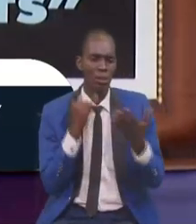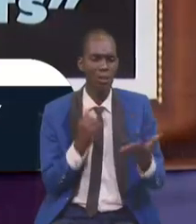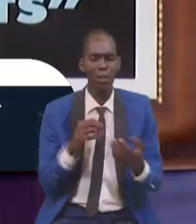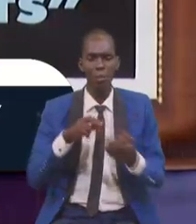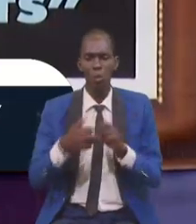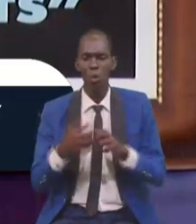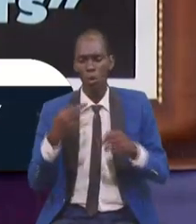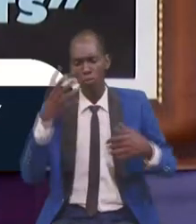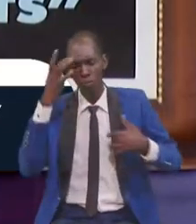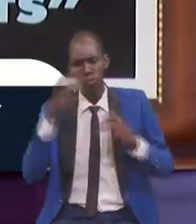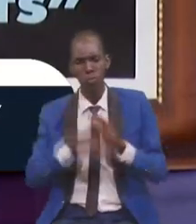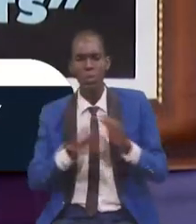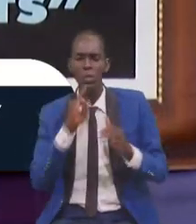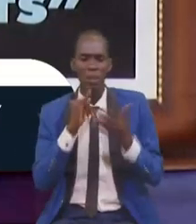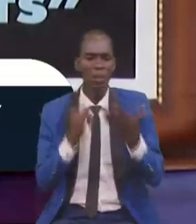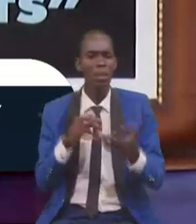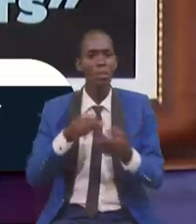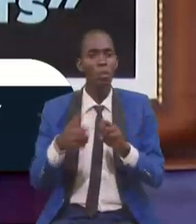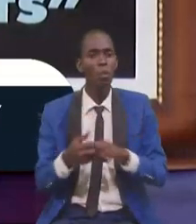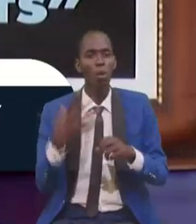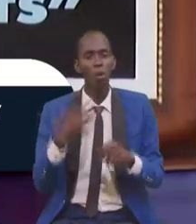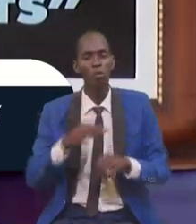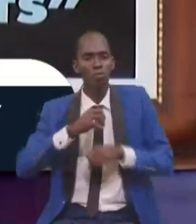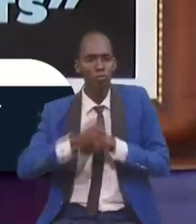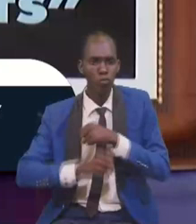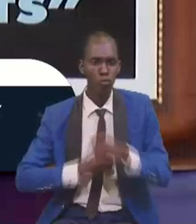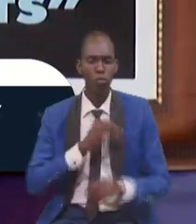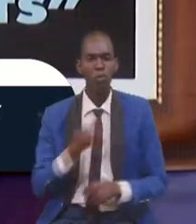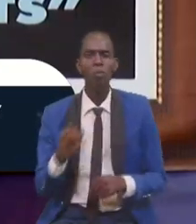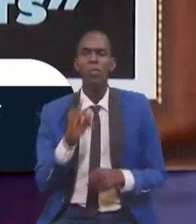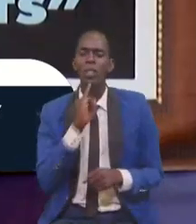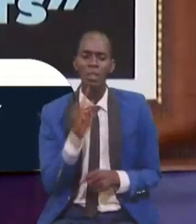le problème des démons dans la vie de quelqu'un, le problème